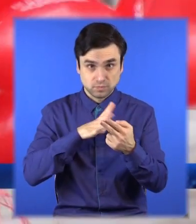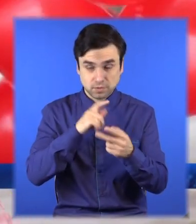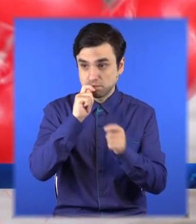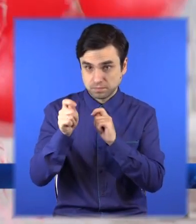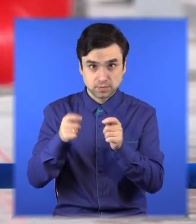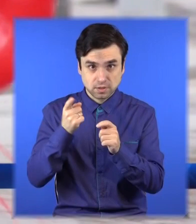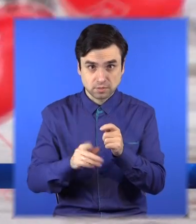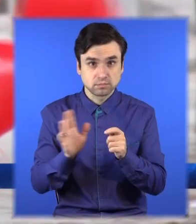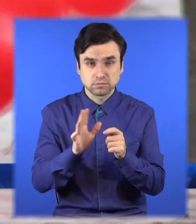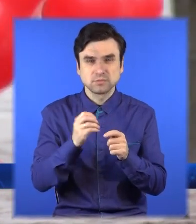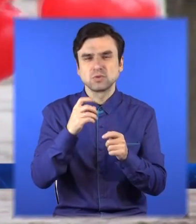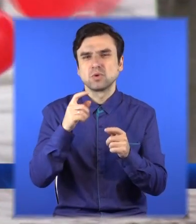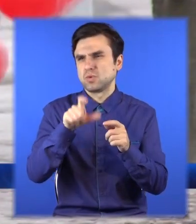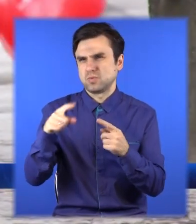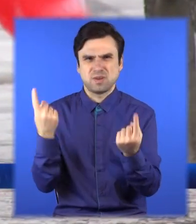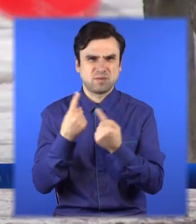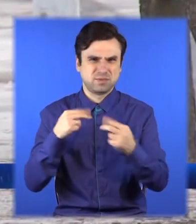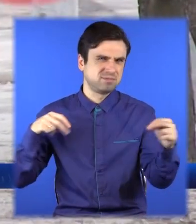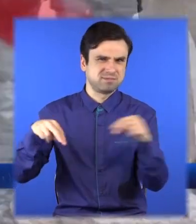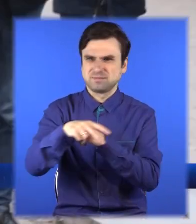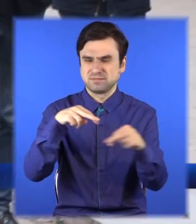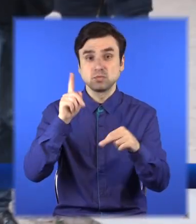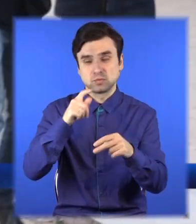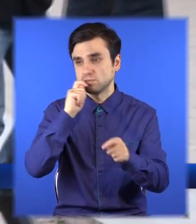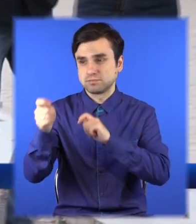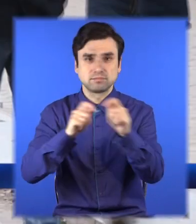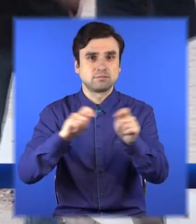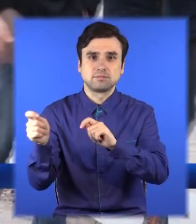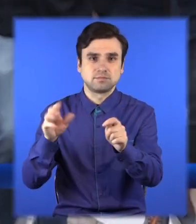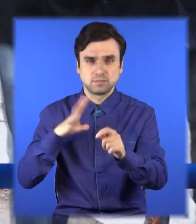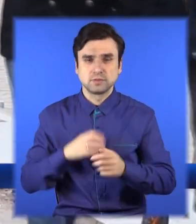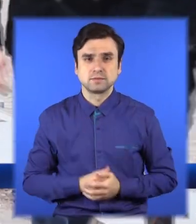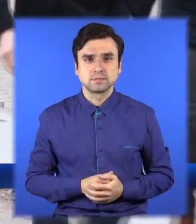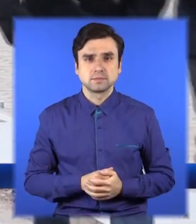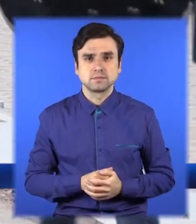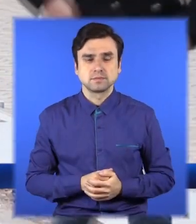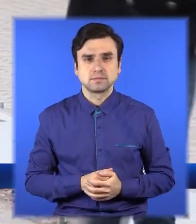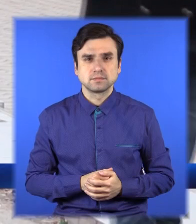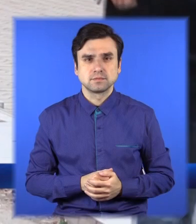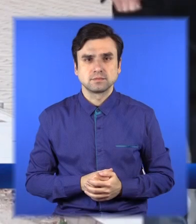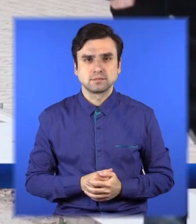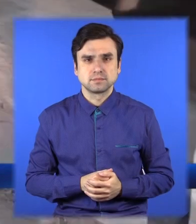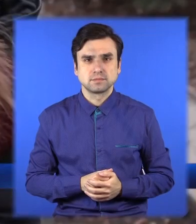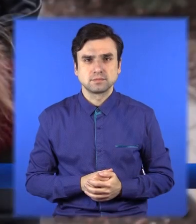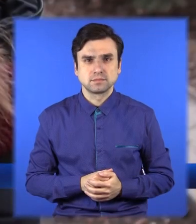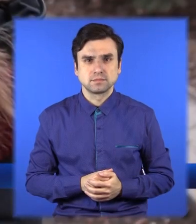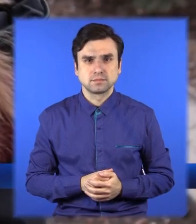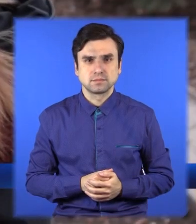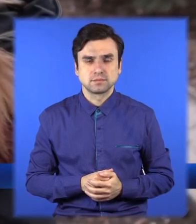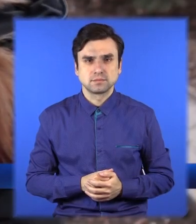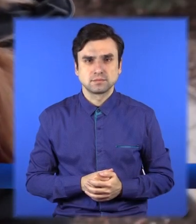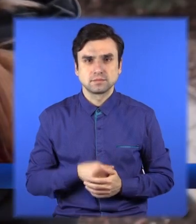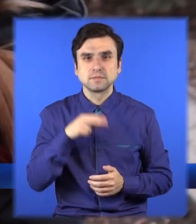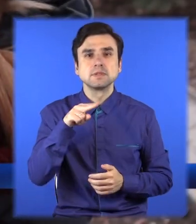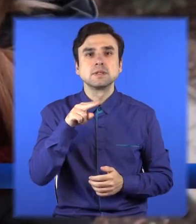переможці, а й звичайні перехочі. Перший міський, наче купідоники, роздавав усім романтичний настрій. Дениска,